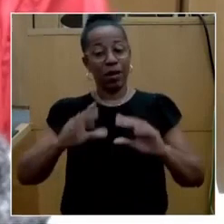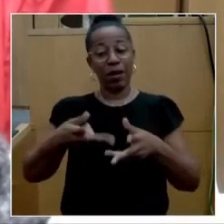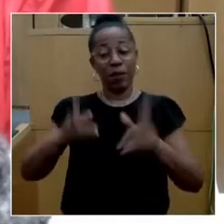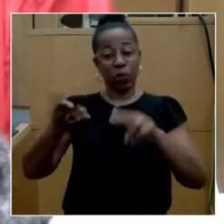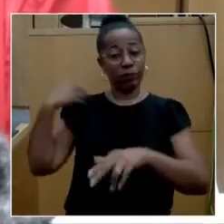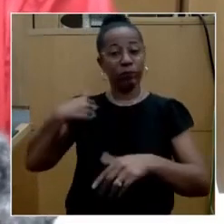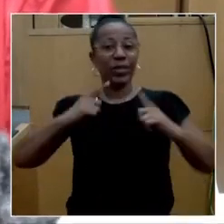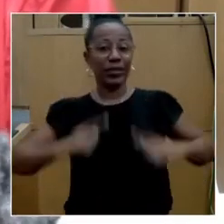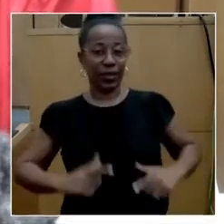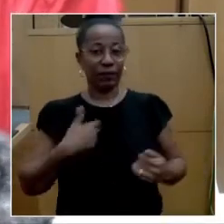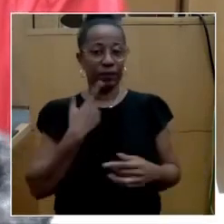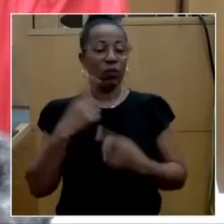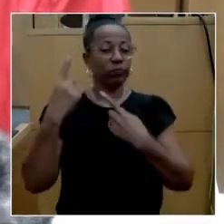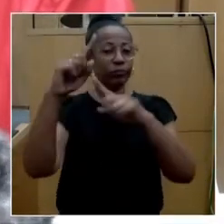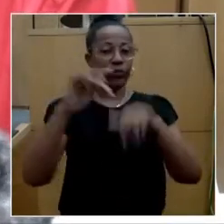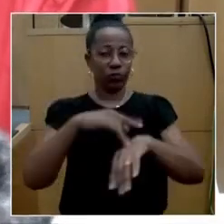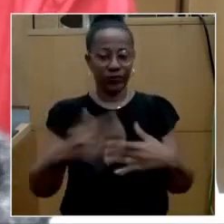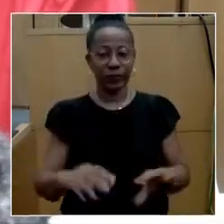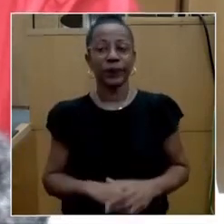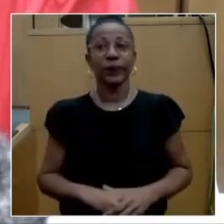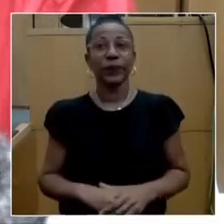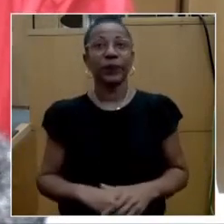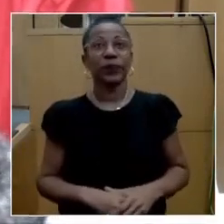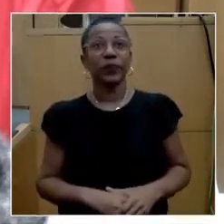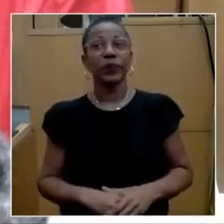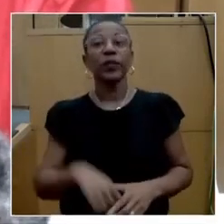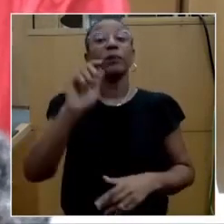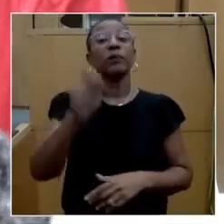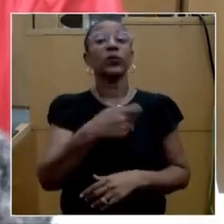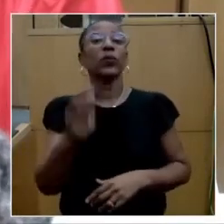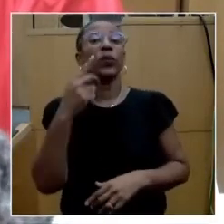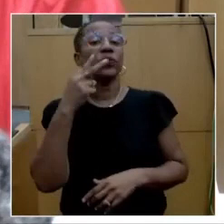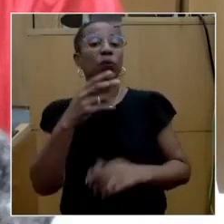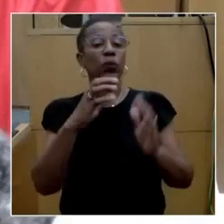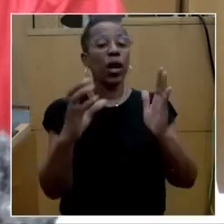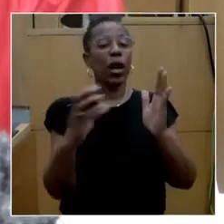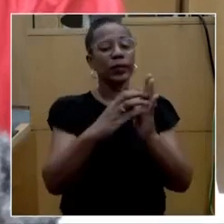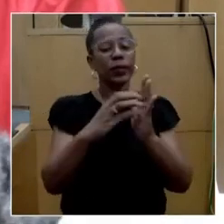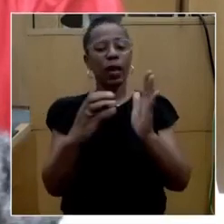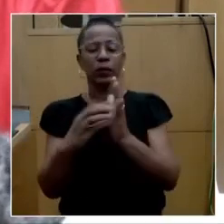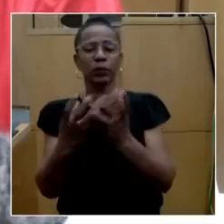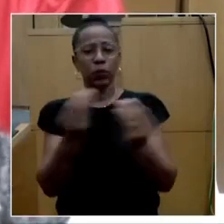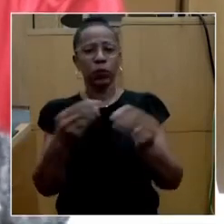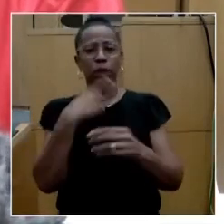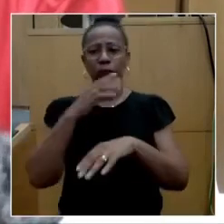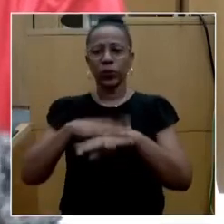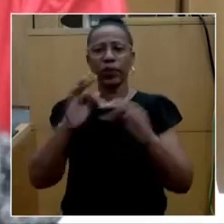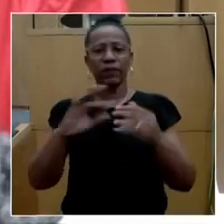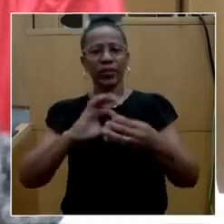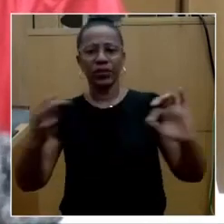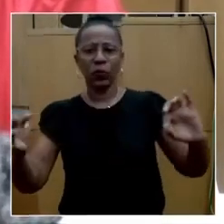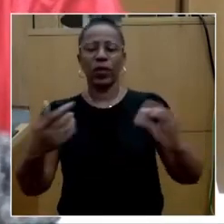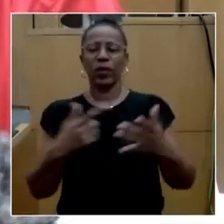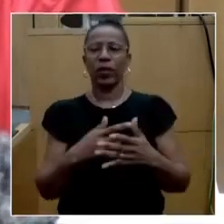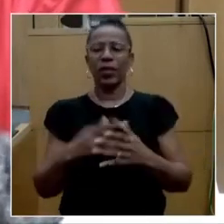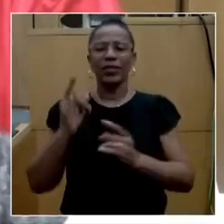Ensuite, évidemment, j'ai vu, il y a beaucoup d'articles qui publient l'histoire de